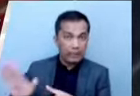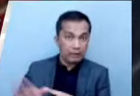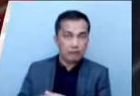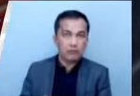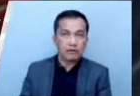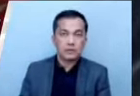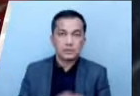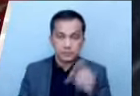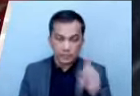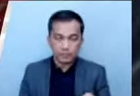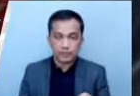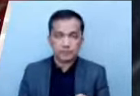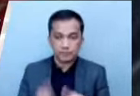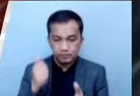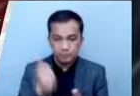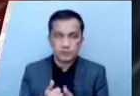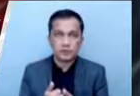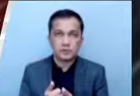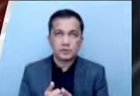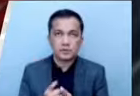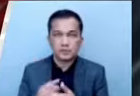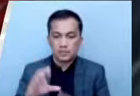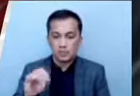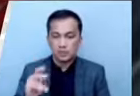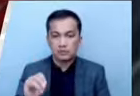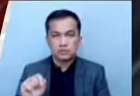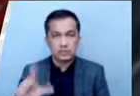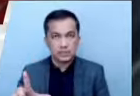dapat ma-approve po yan ng council. Kasi po,